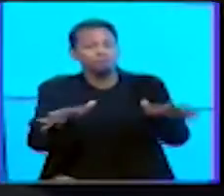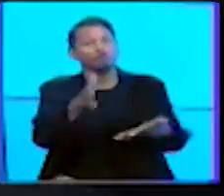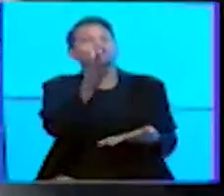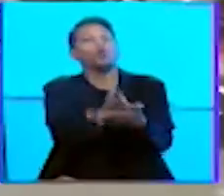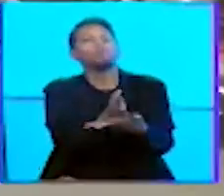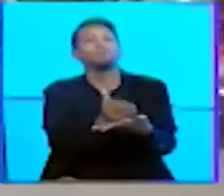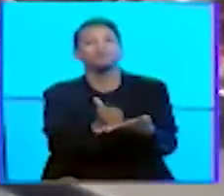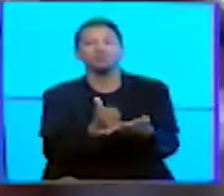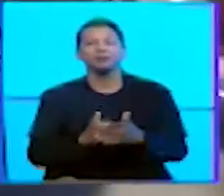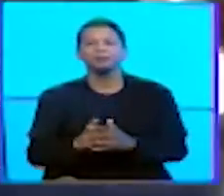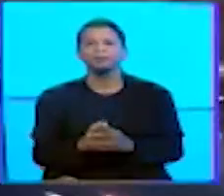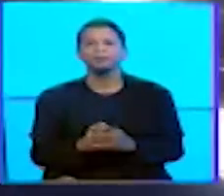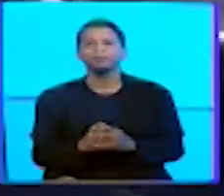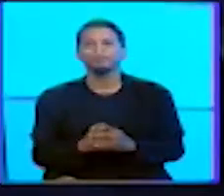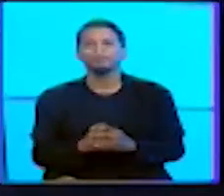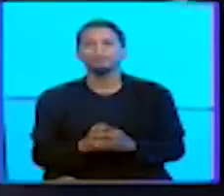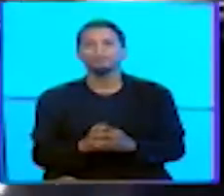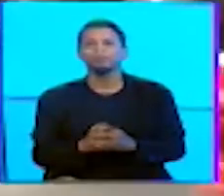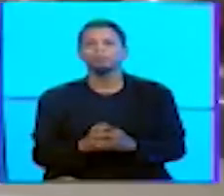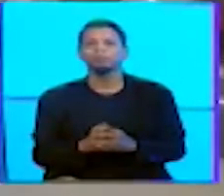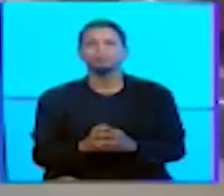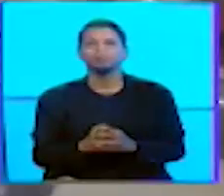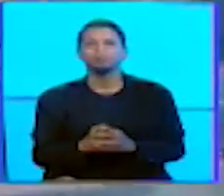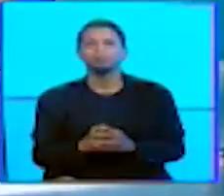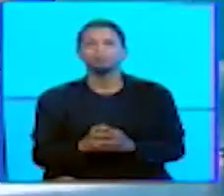dari Jakarta Rani Sanjaya melaporkan